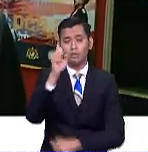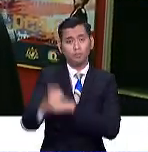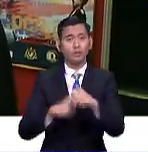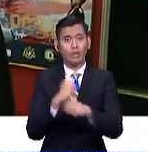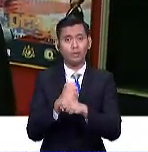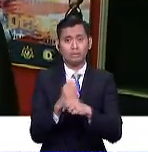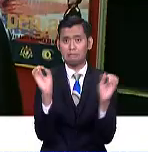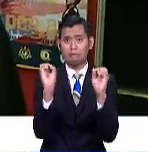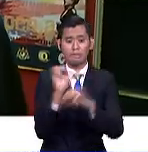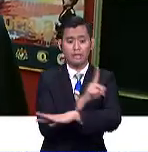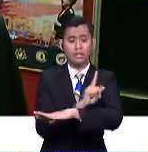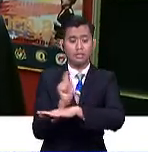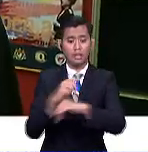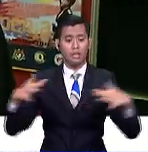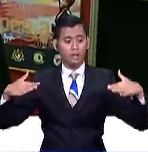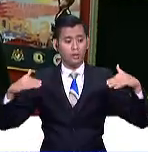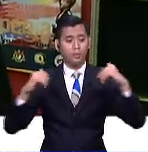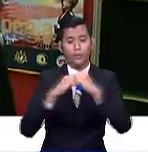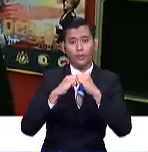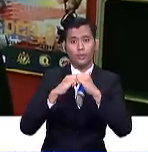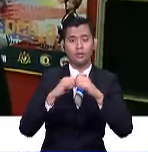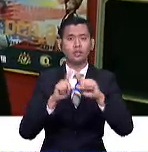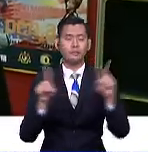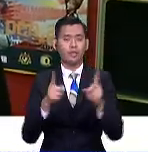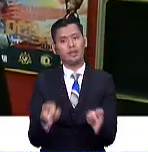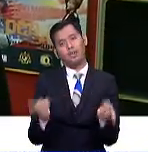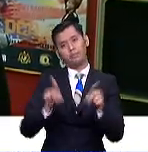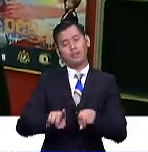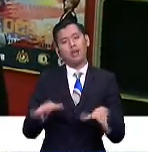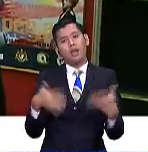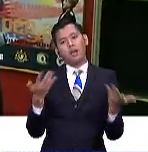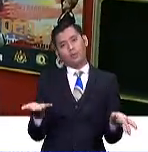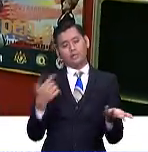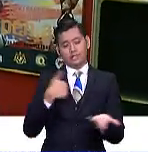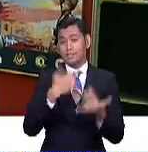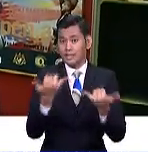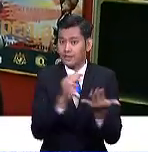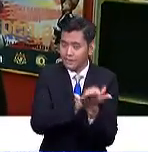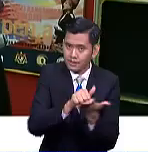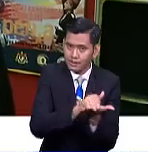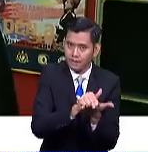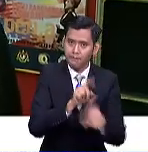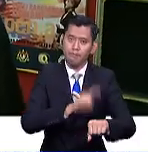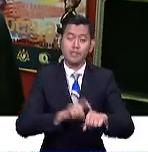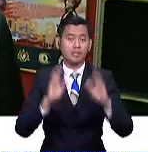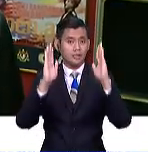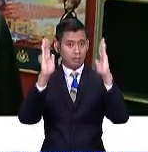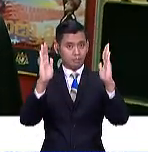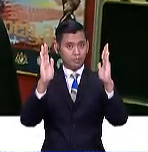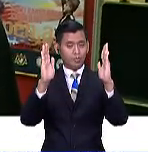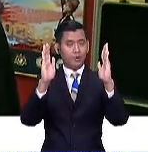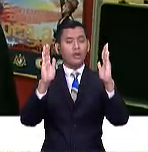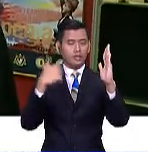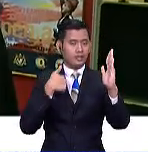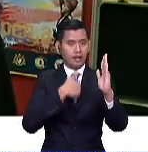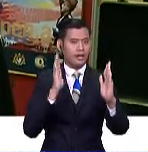berlanggar sama sekali, tapi lah kemalangan sudah berlaku, kita nak siasat dan nanti dalam masa tempoh tak berapa lama kita